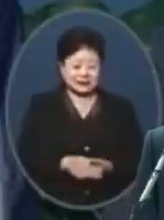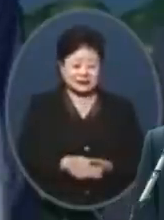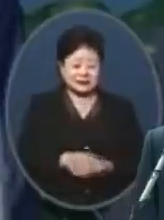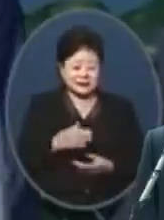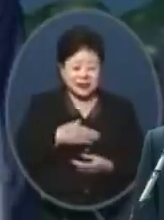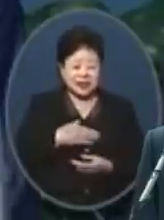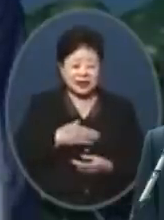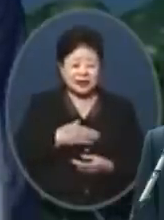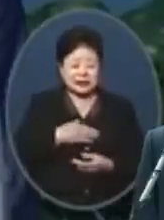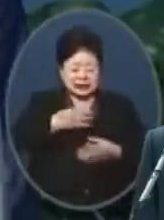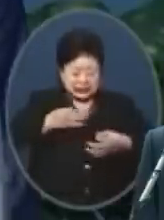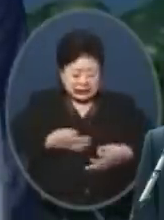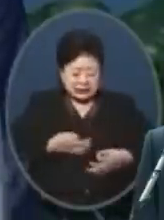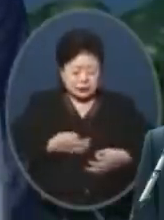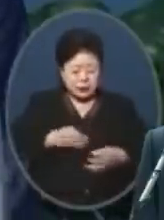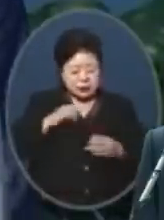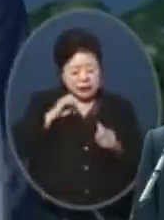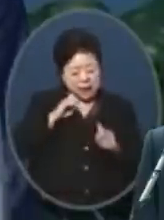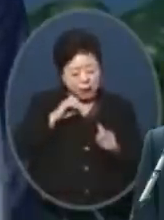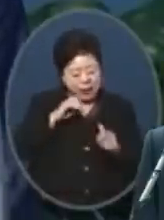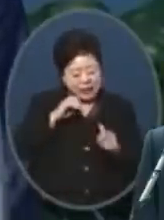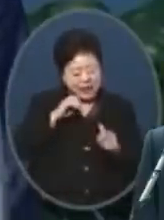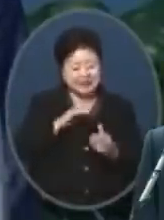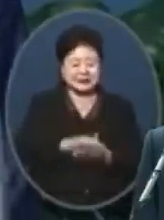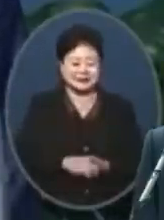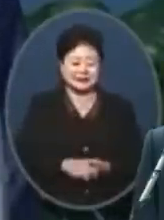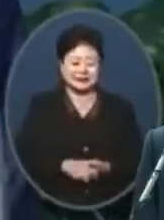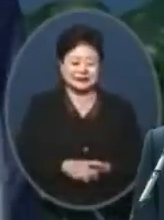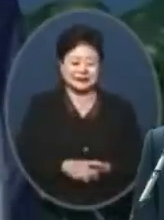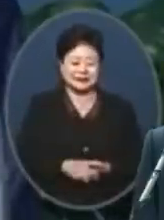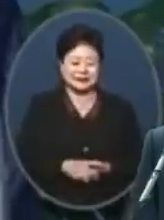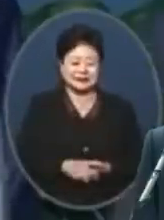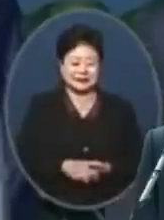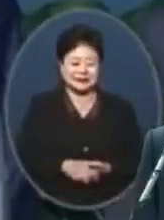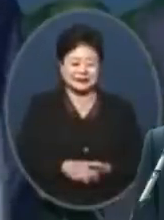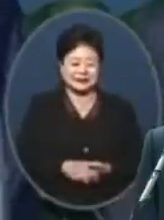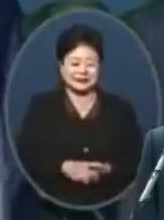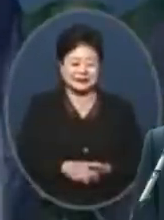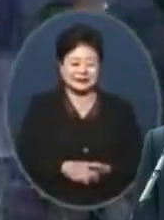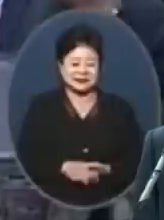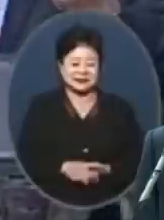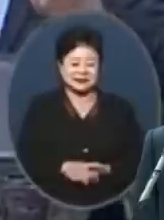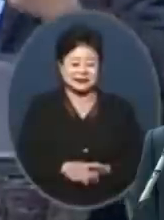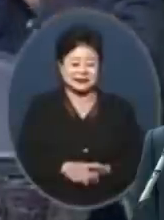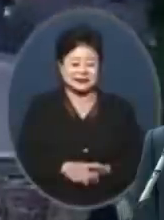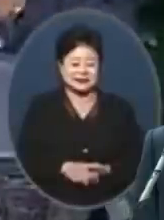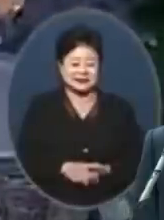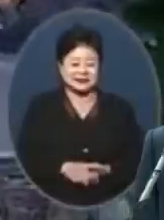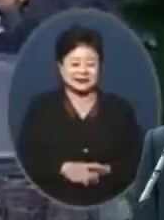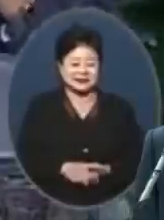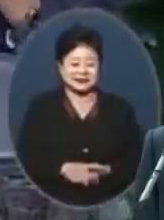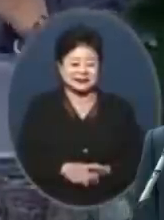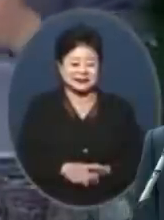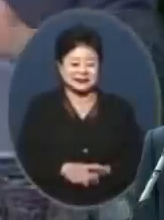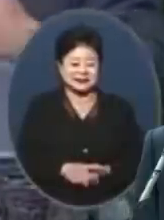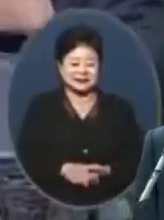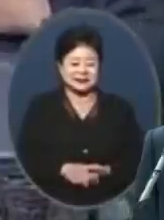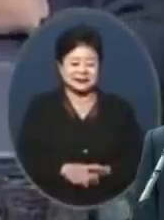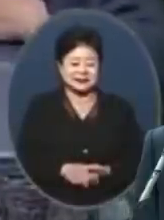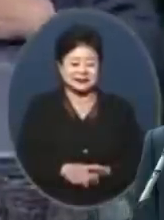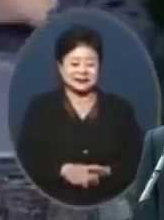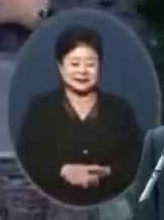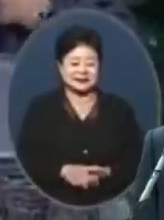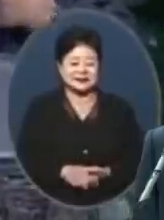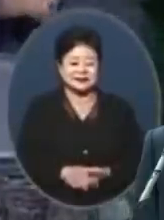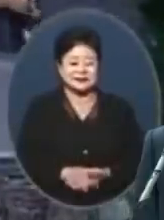말아라. 내가 날 보고 자꾸 그렇게 이야기를 하는 것입니다. Amen. So when I pray, after I pray, I don't just pray to God alone. I